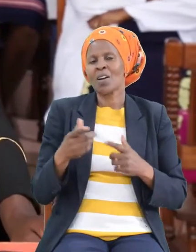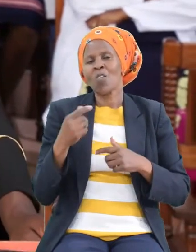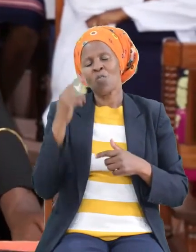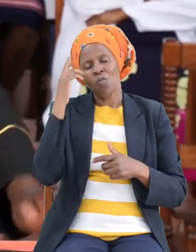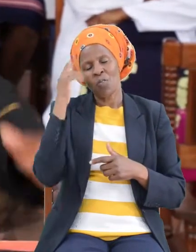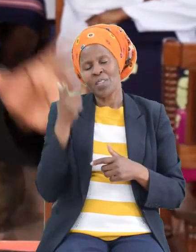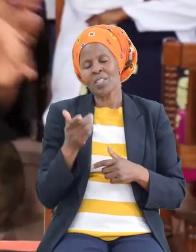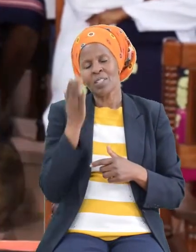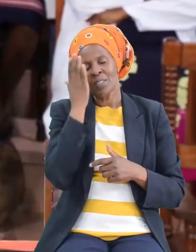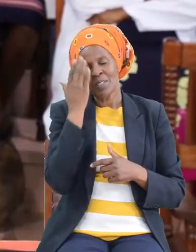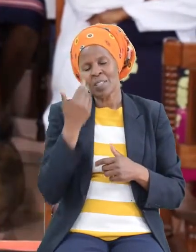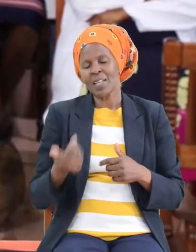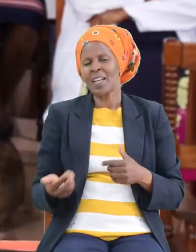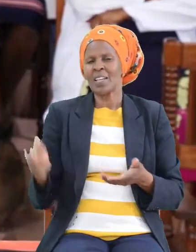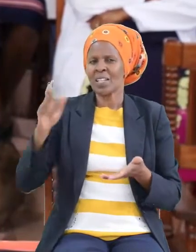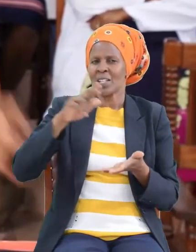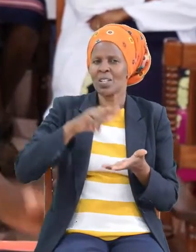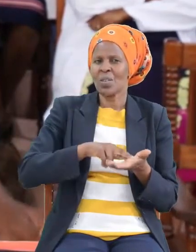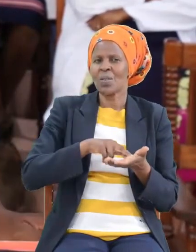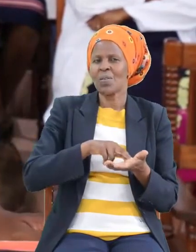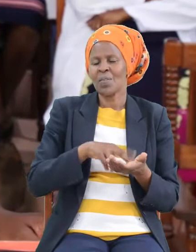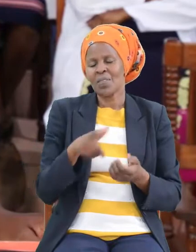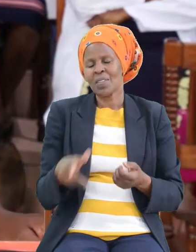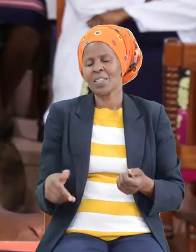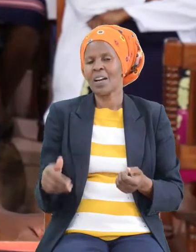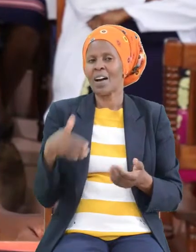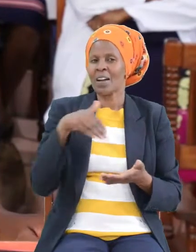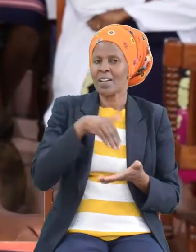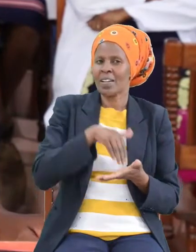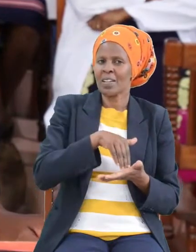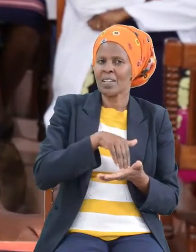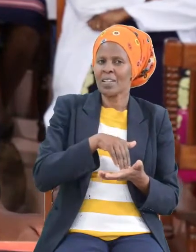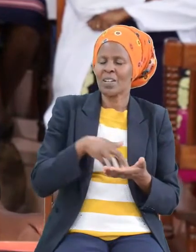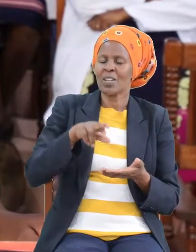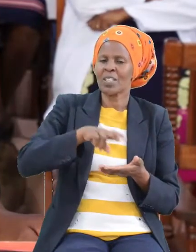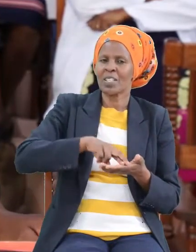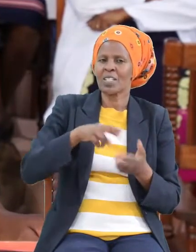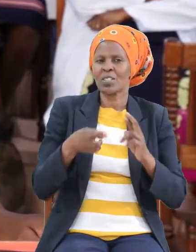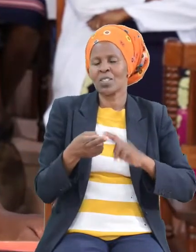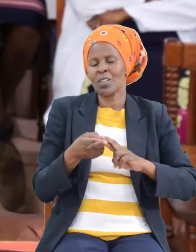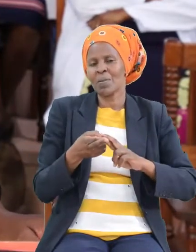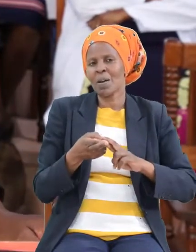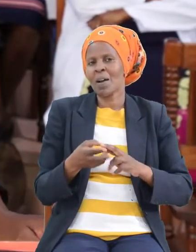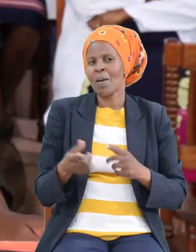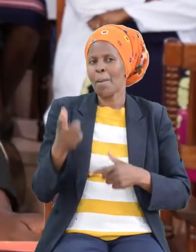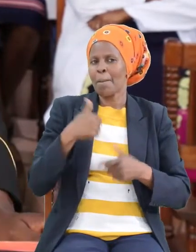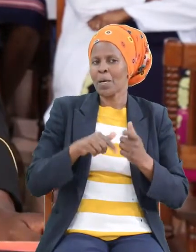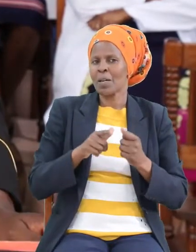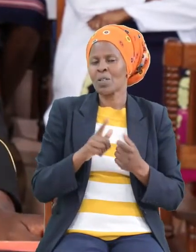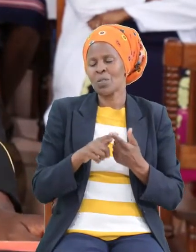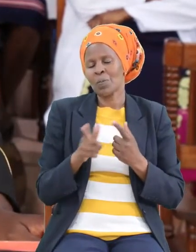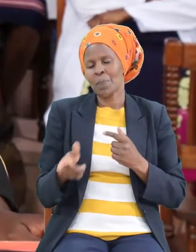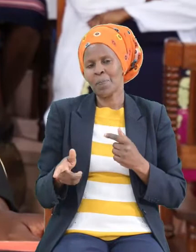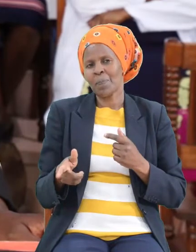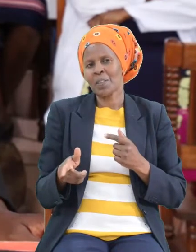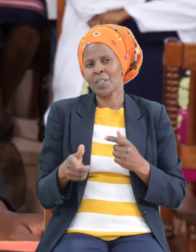wa Israeli, awafanye upya tena na ule uhusiano wake na Mungu ukaweza kurudi. Na